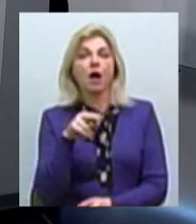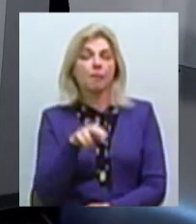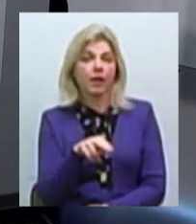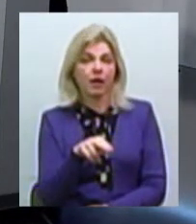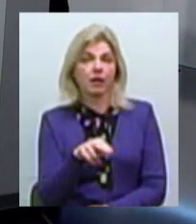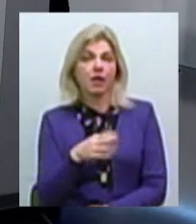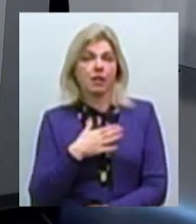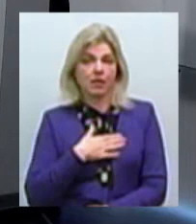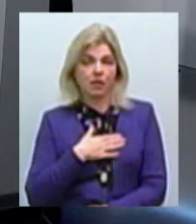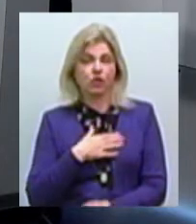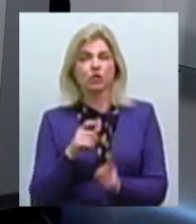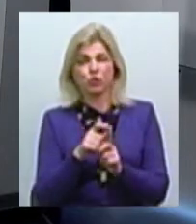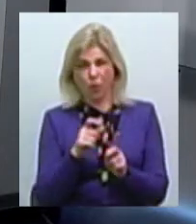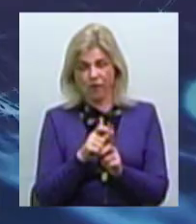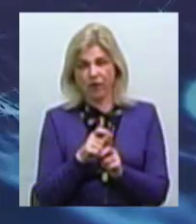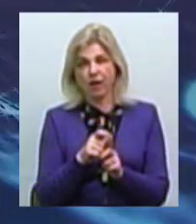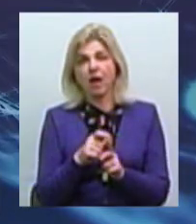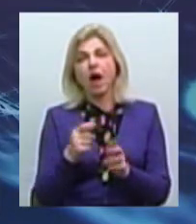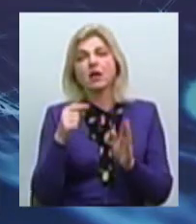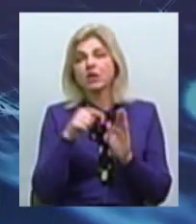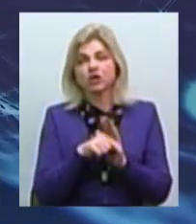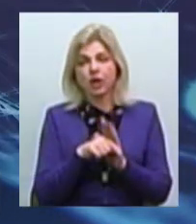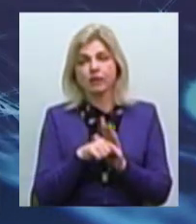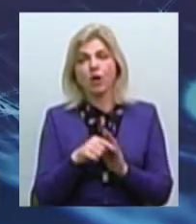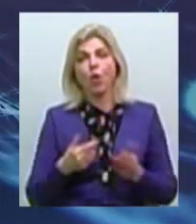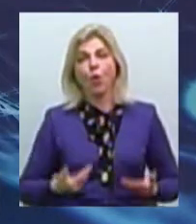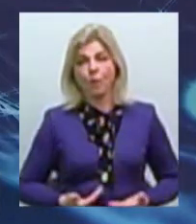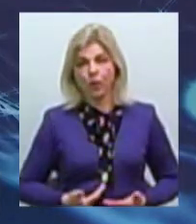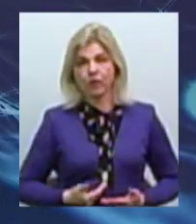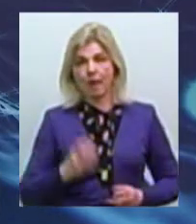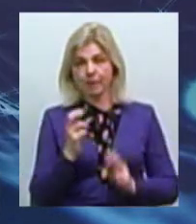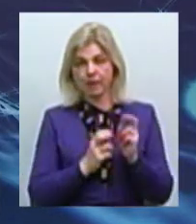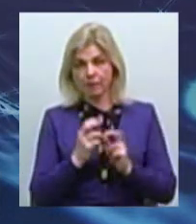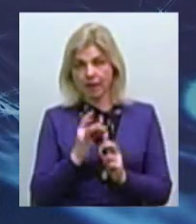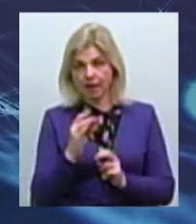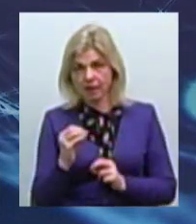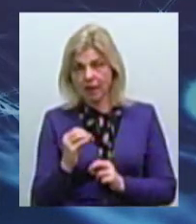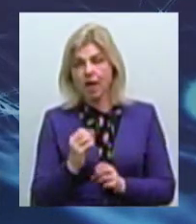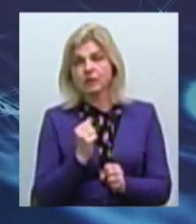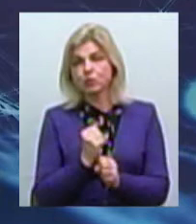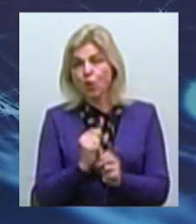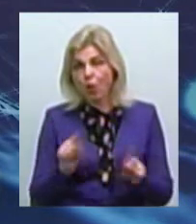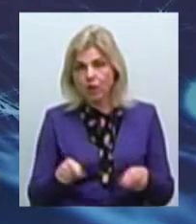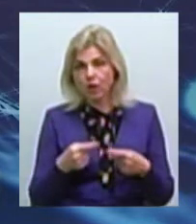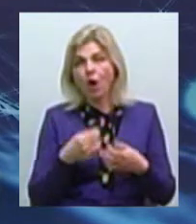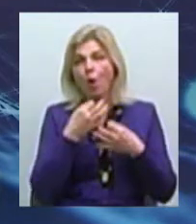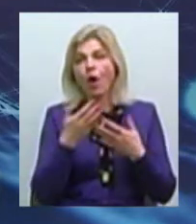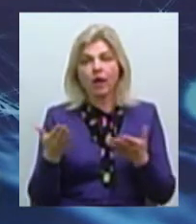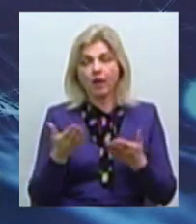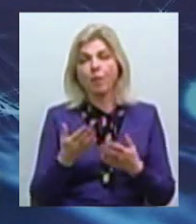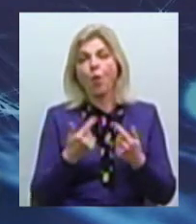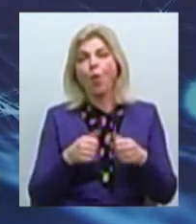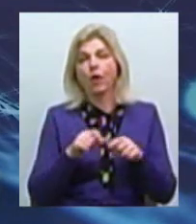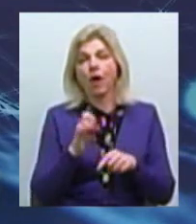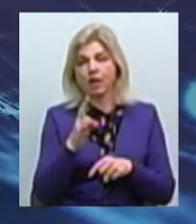наше сленговое слово которое обозначает коммунальные предприятия созданные каким-либо органам местного самоуправления